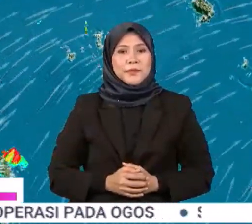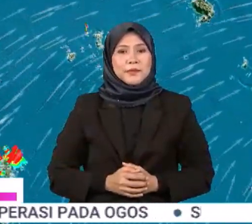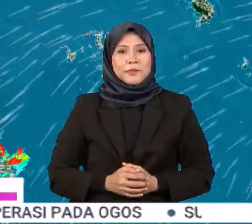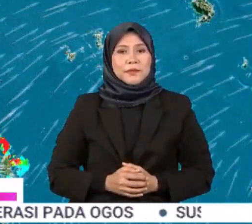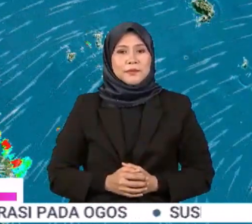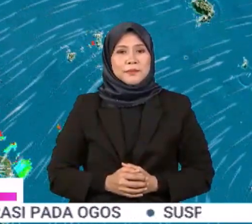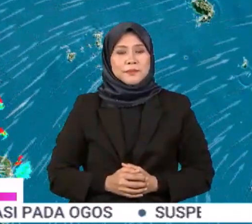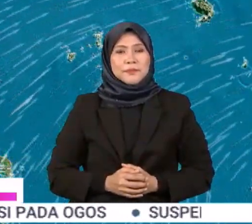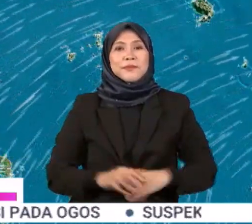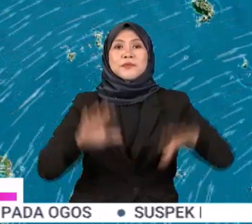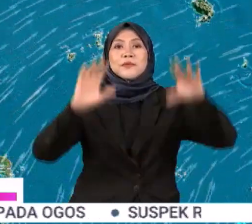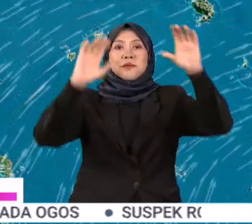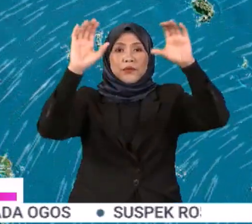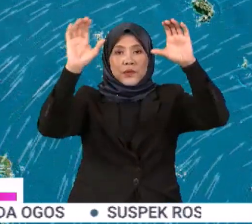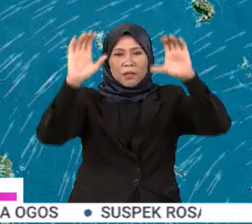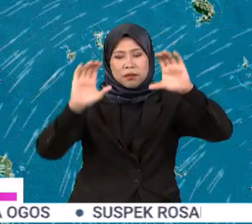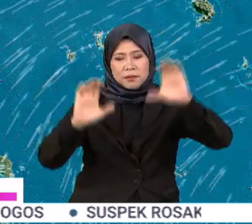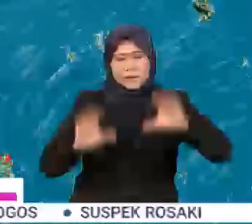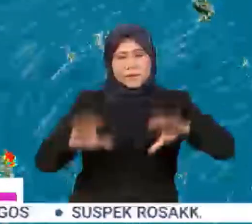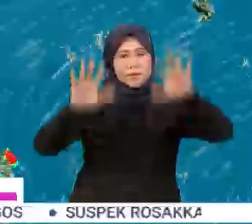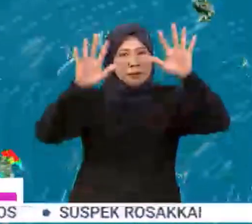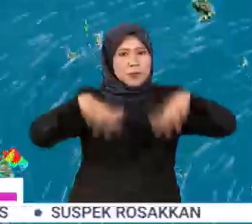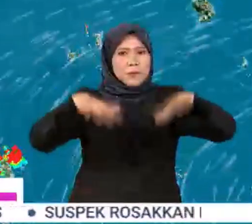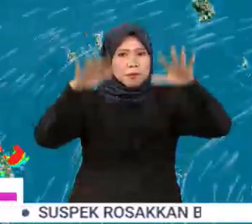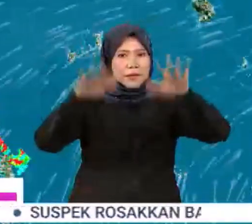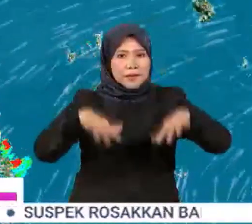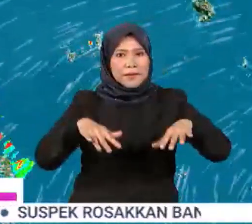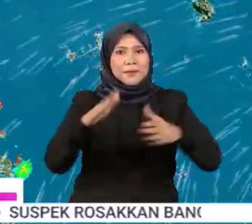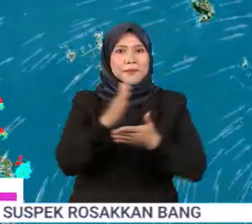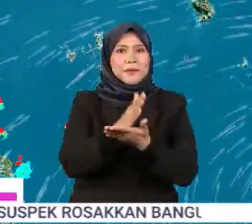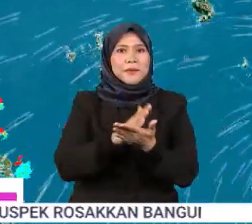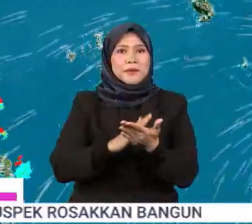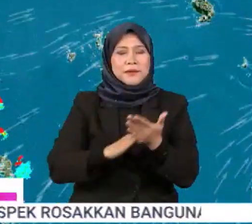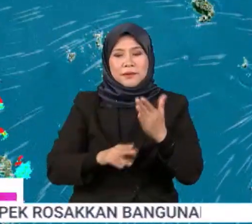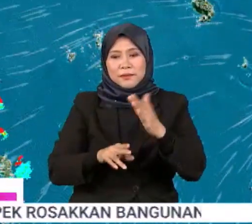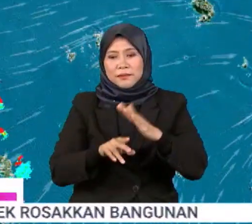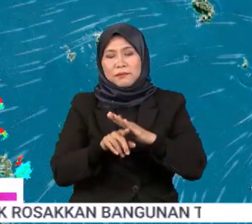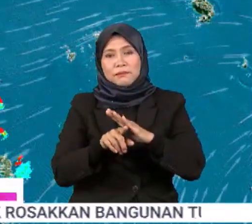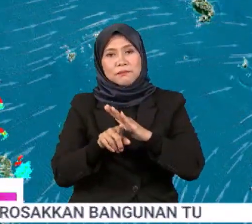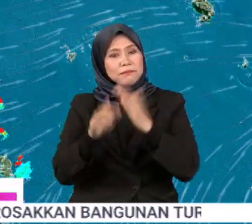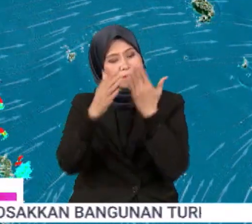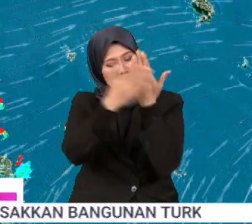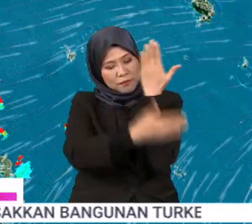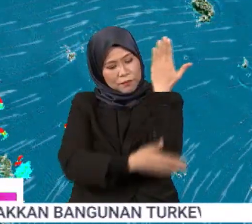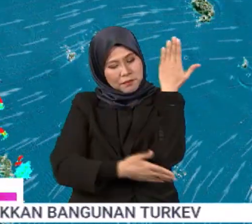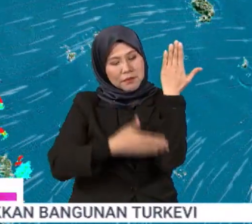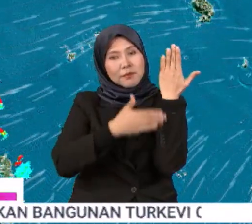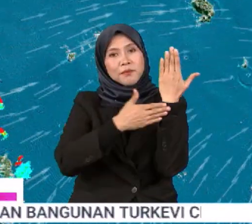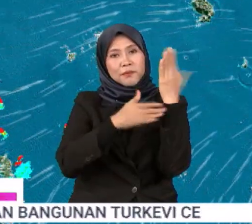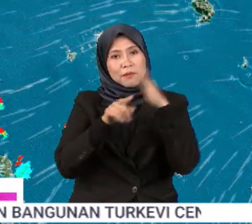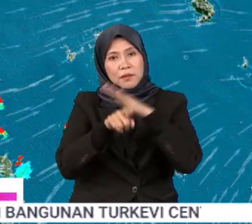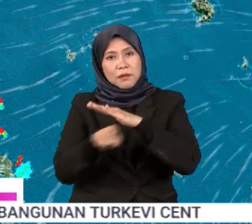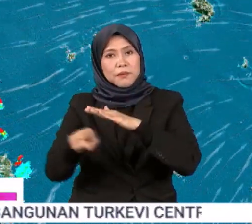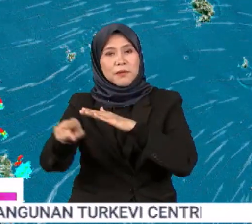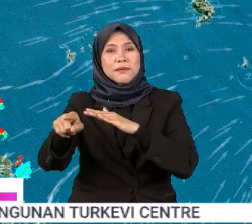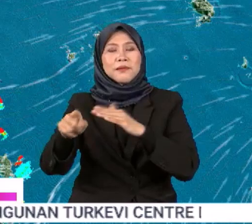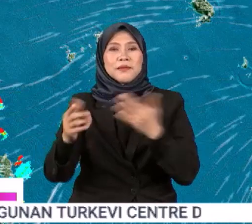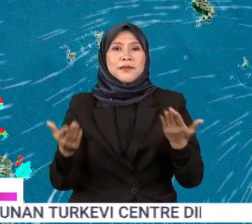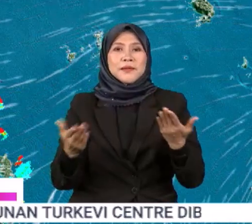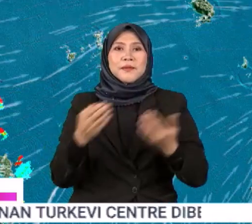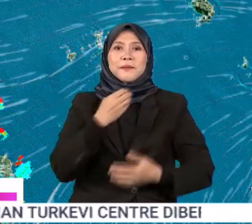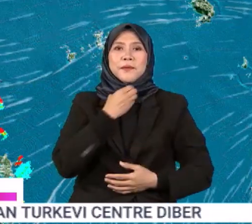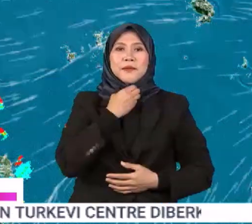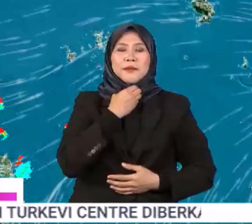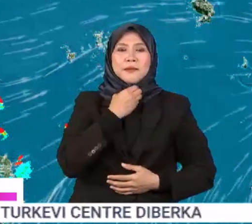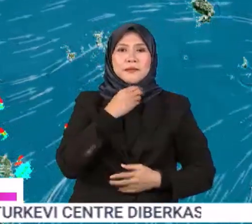cuaca lembap dijangkakan akan lebih tertumpu di bahagian pedalaman semenanjung Malaysia, iaitu melibatkan negeri